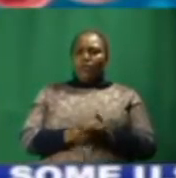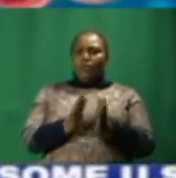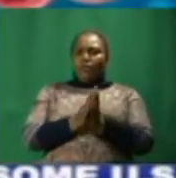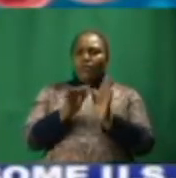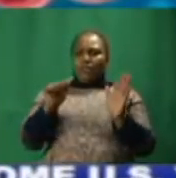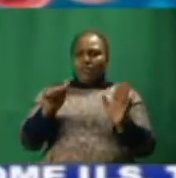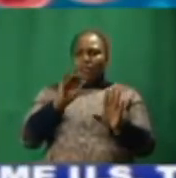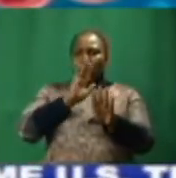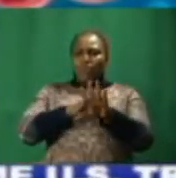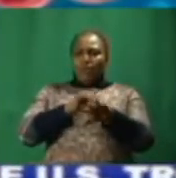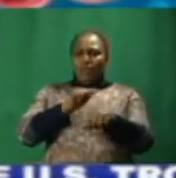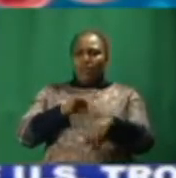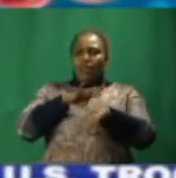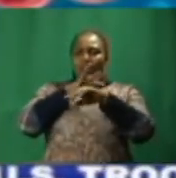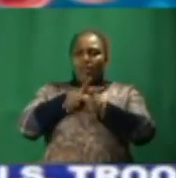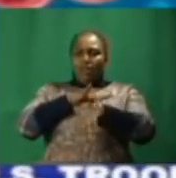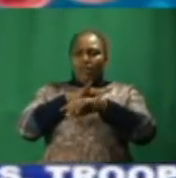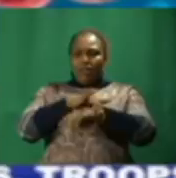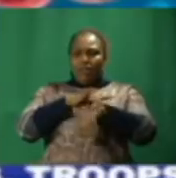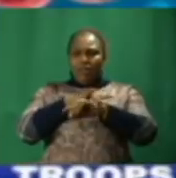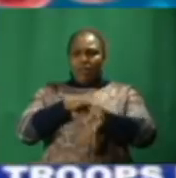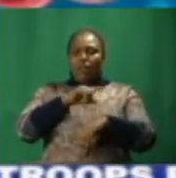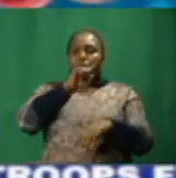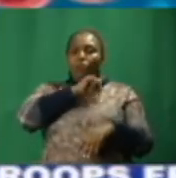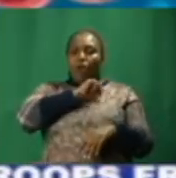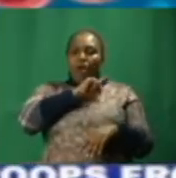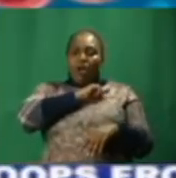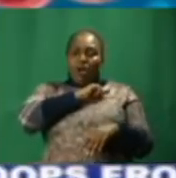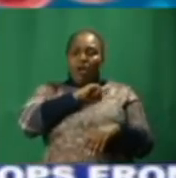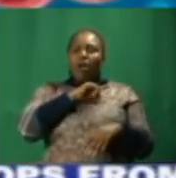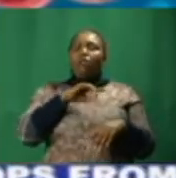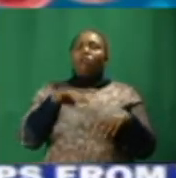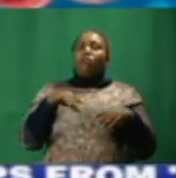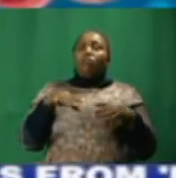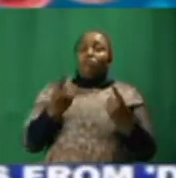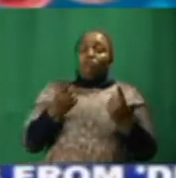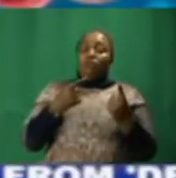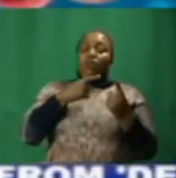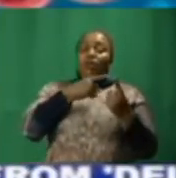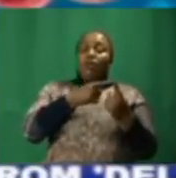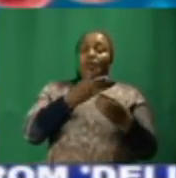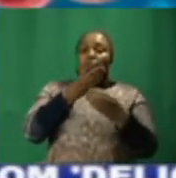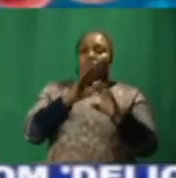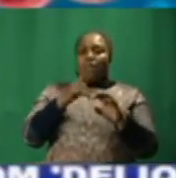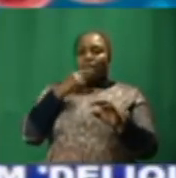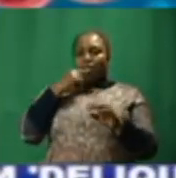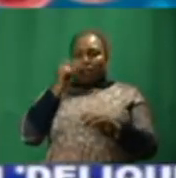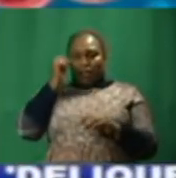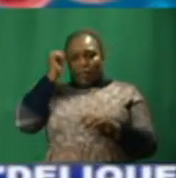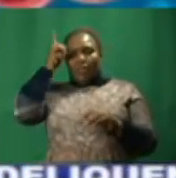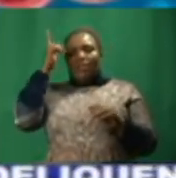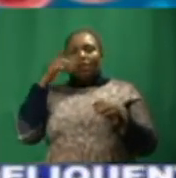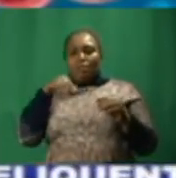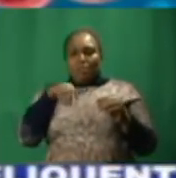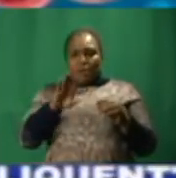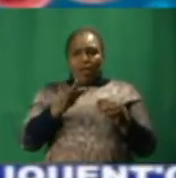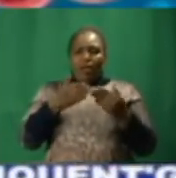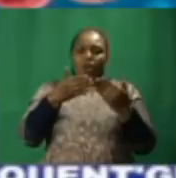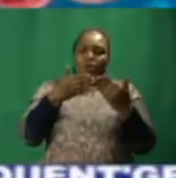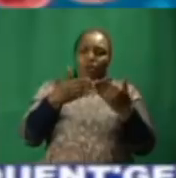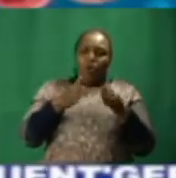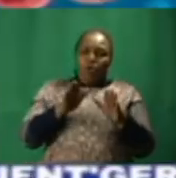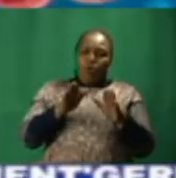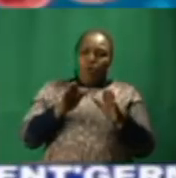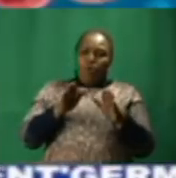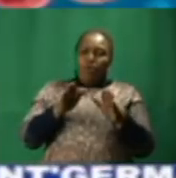bete lomkhuhlane. Lokubikwa ukuthi ngiko lokubese kwenda kufikwe kulesincumo sekucekisa umthetho